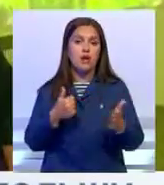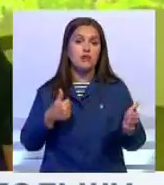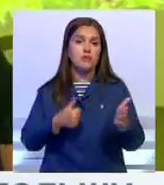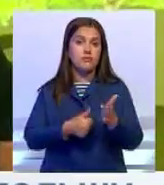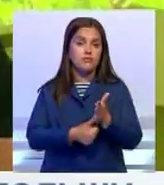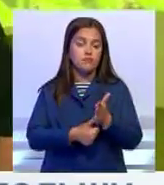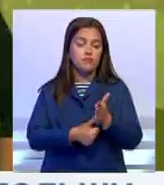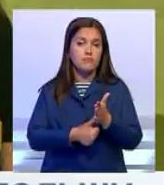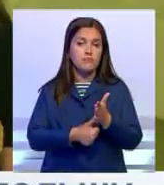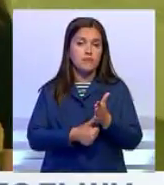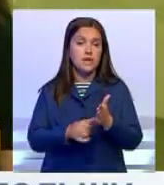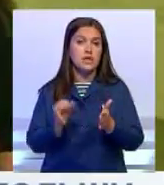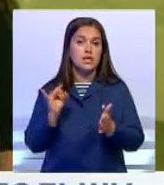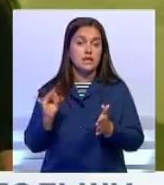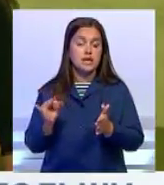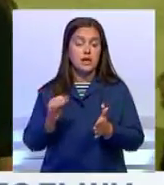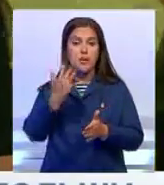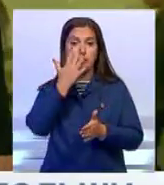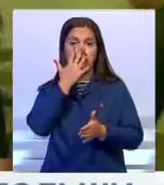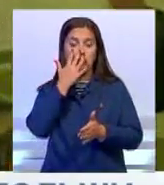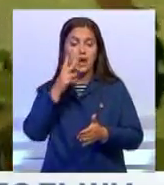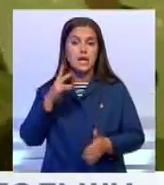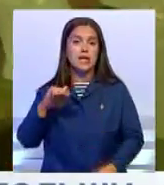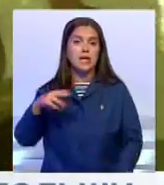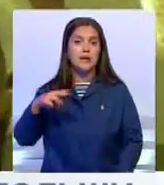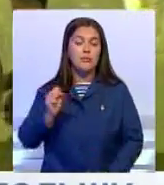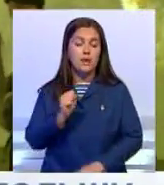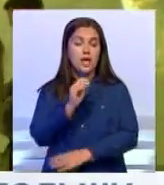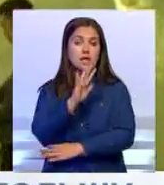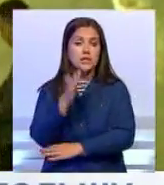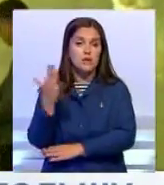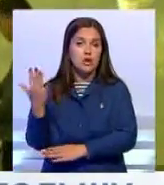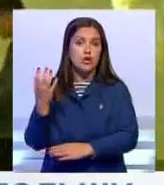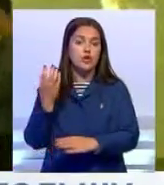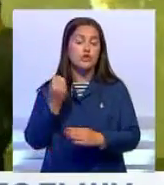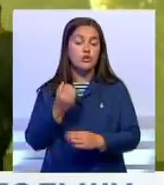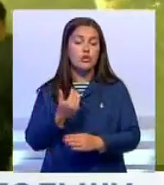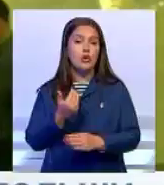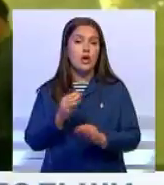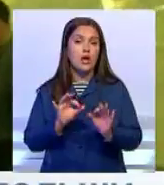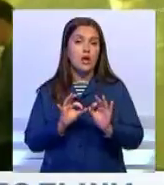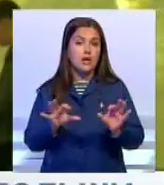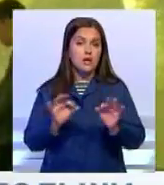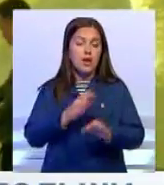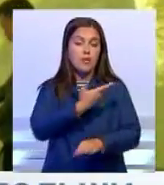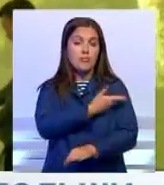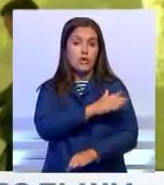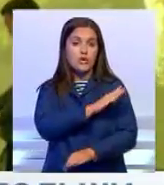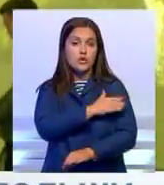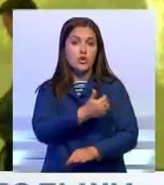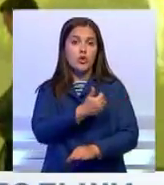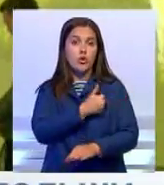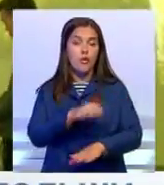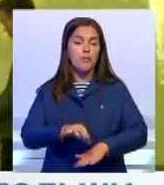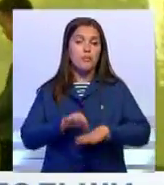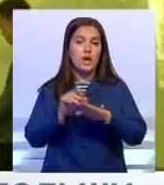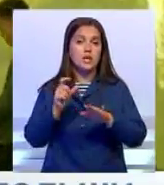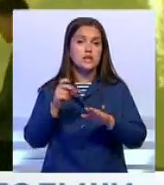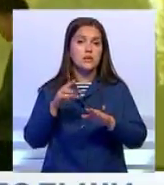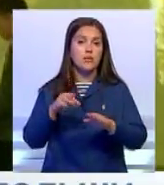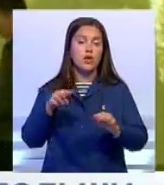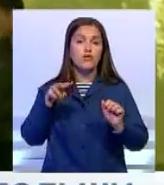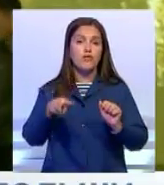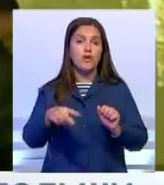и пахнет липой. В завершение хочу добавить, что Польша также претендует на проведение выставки «Экспо»